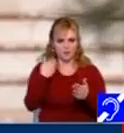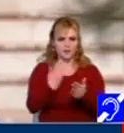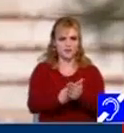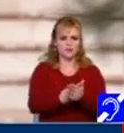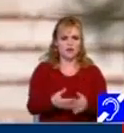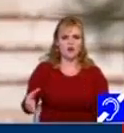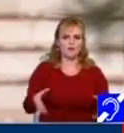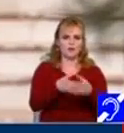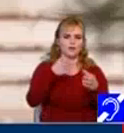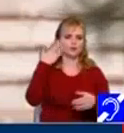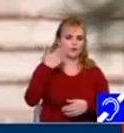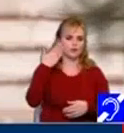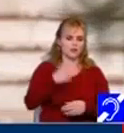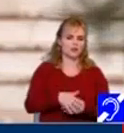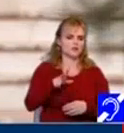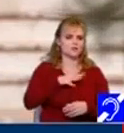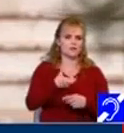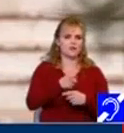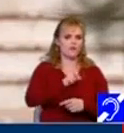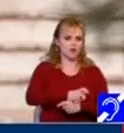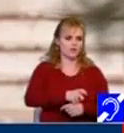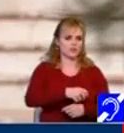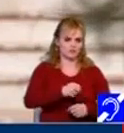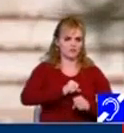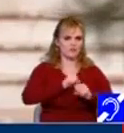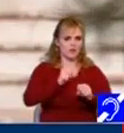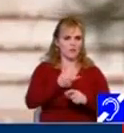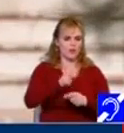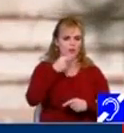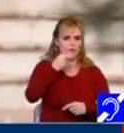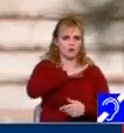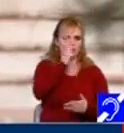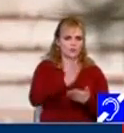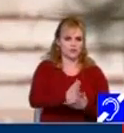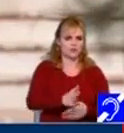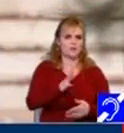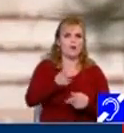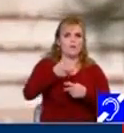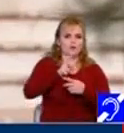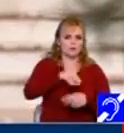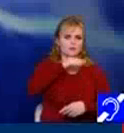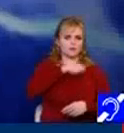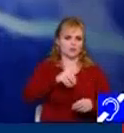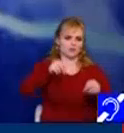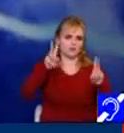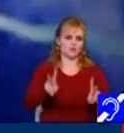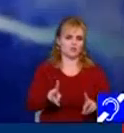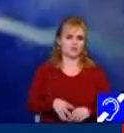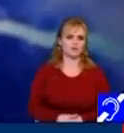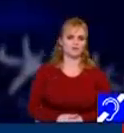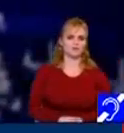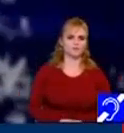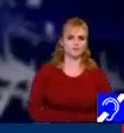15 mecanizată, Podul Înalt din Iași, a contribuit la securitatea internațională cu peste 2000 de militari.